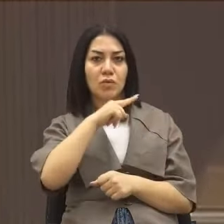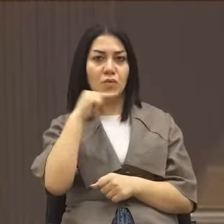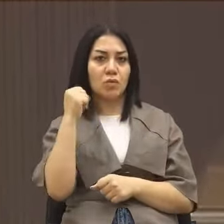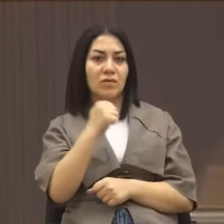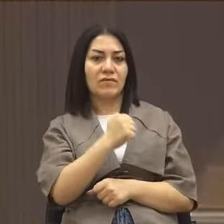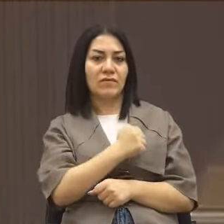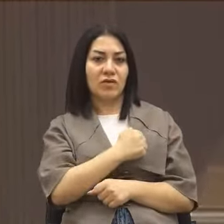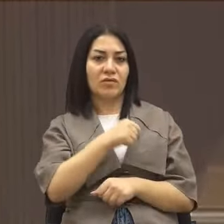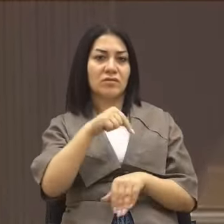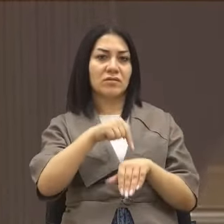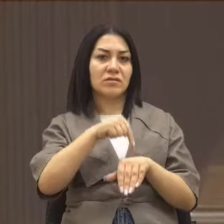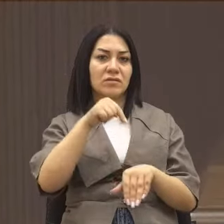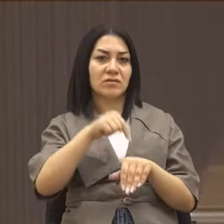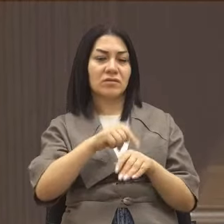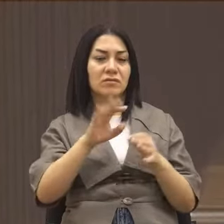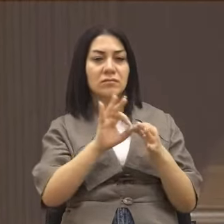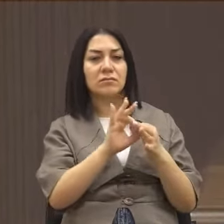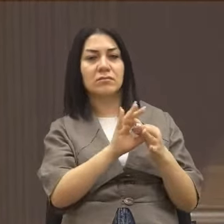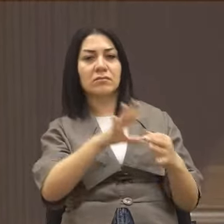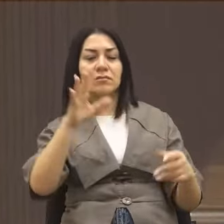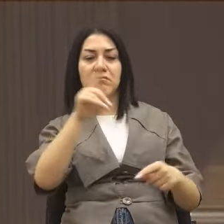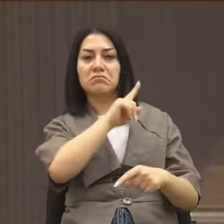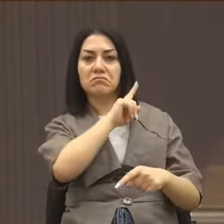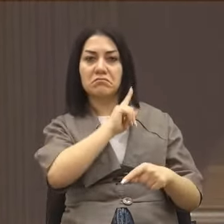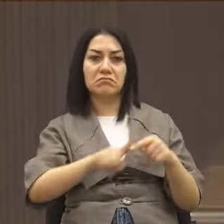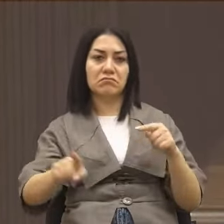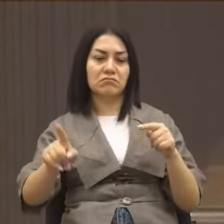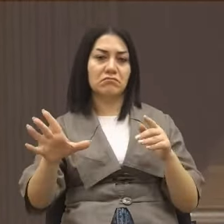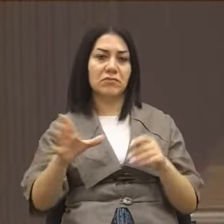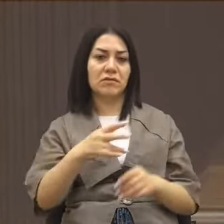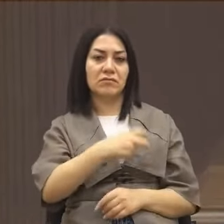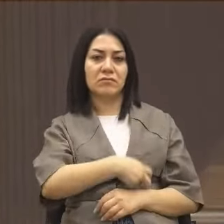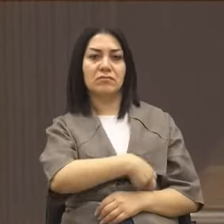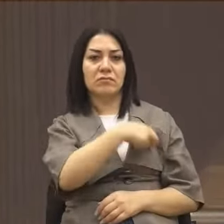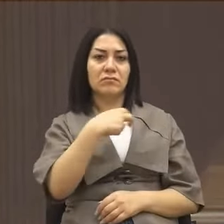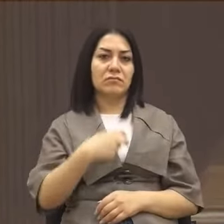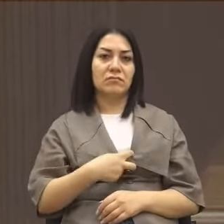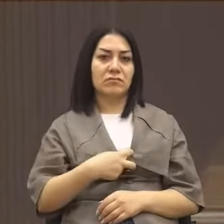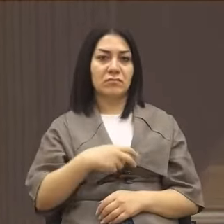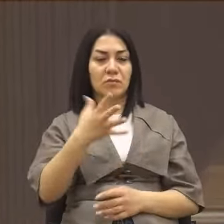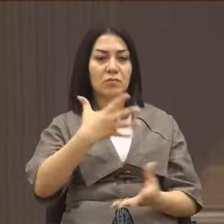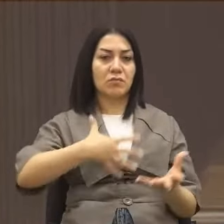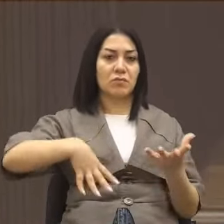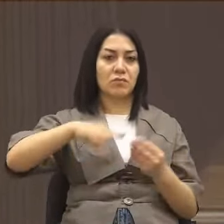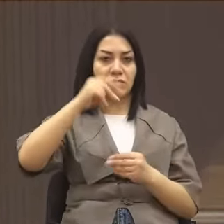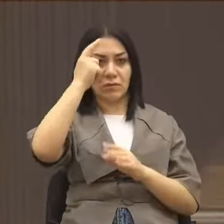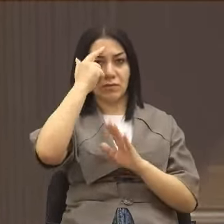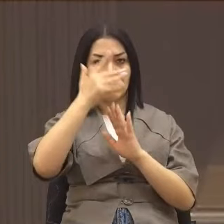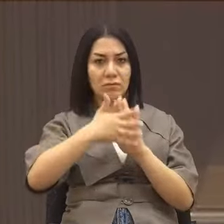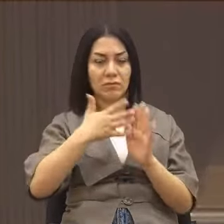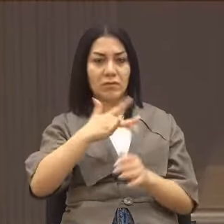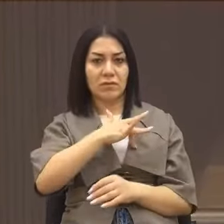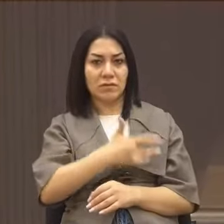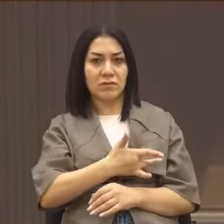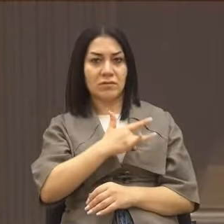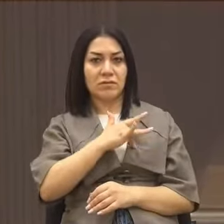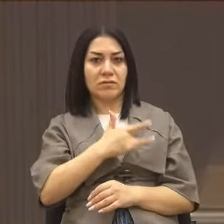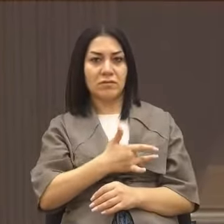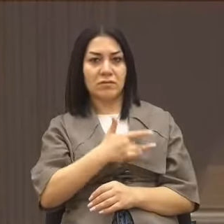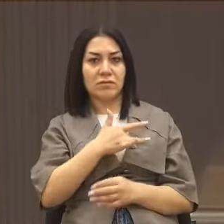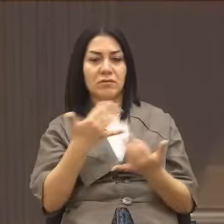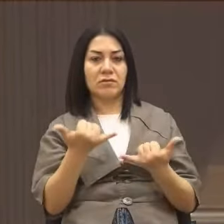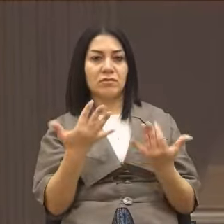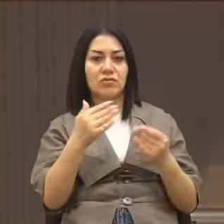ռուսական ազդեցությունից դուրս գալու կտրուկ քայլերի, եւ կարծում եմ բոլորն են հասկանում, որ հապաղումն այսօր